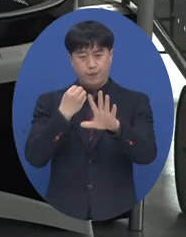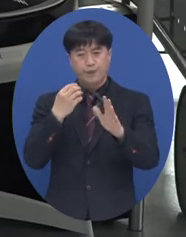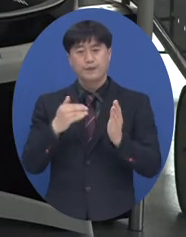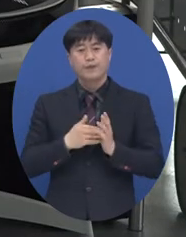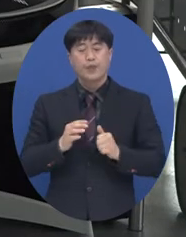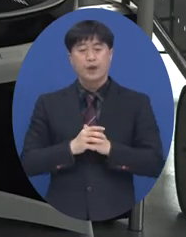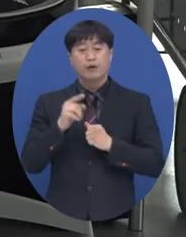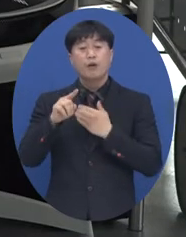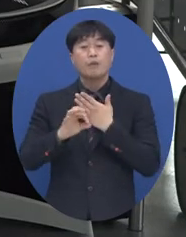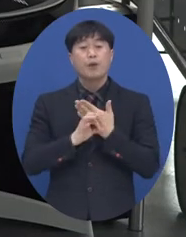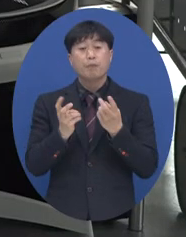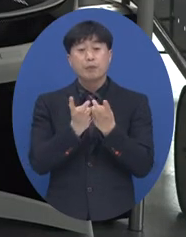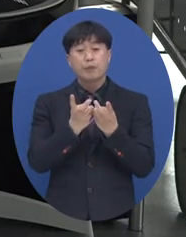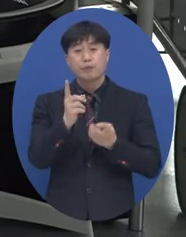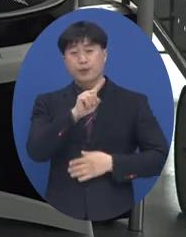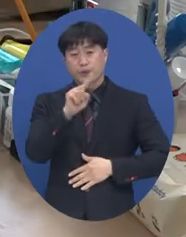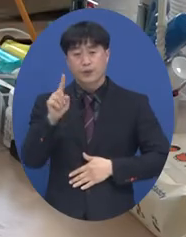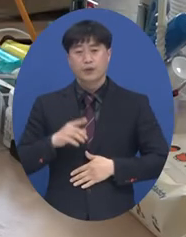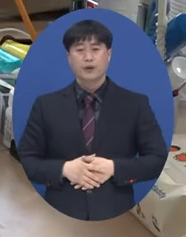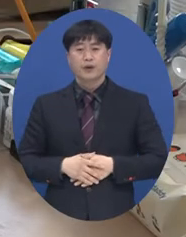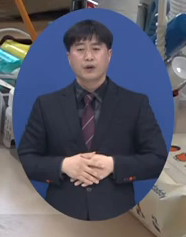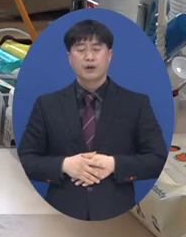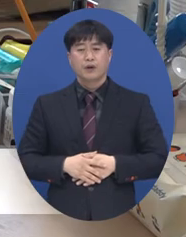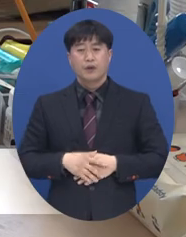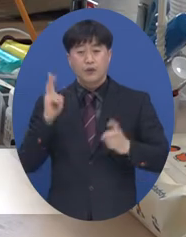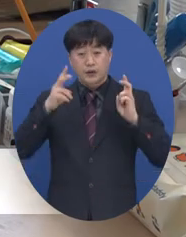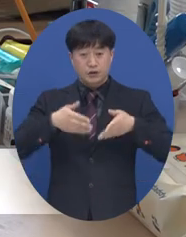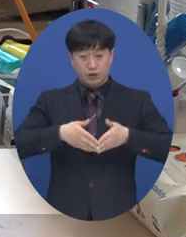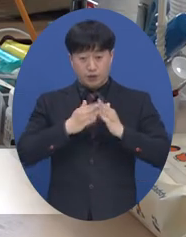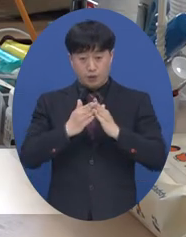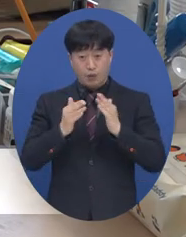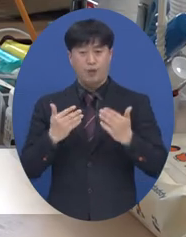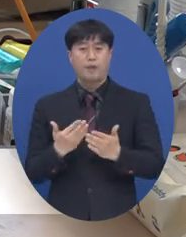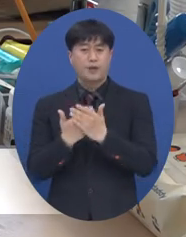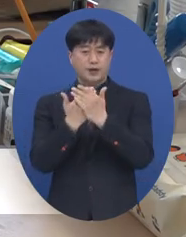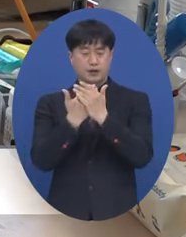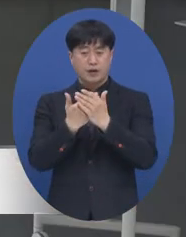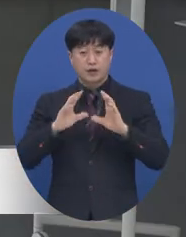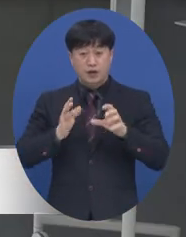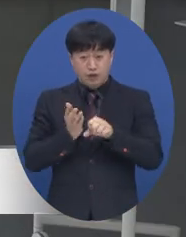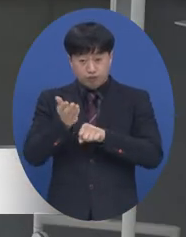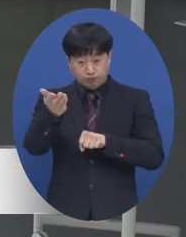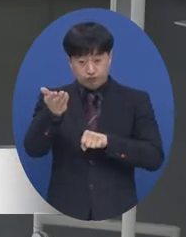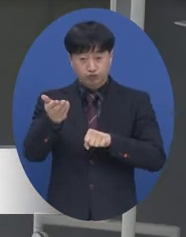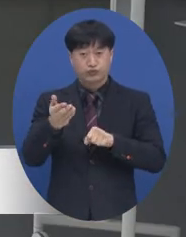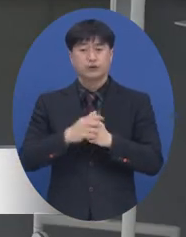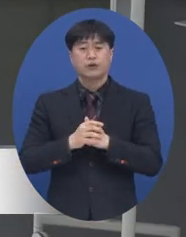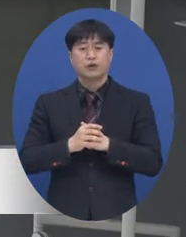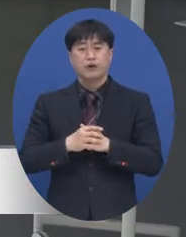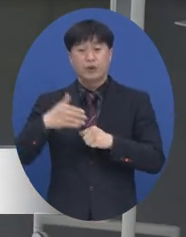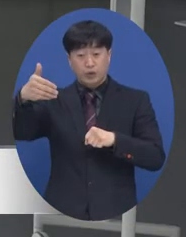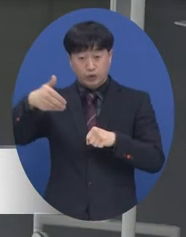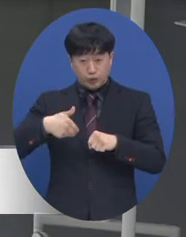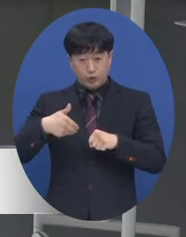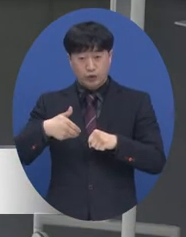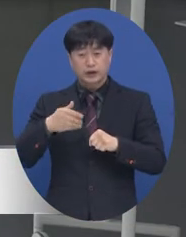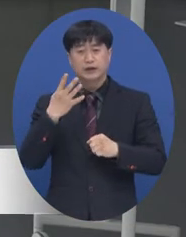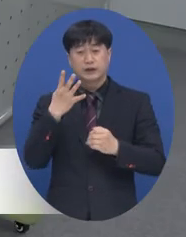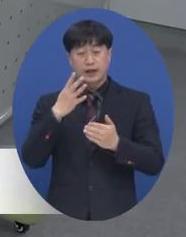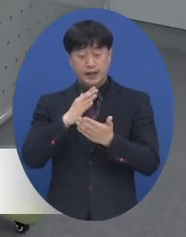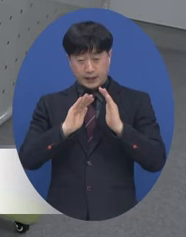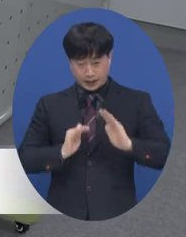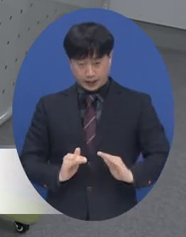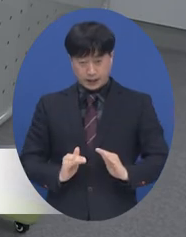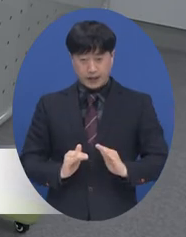그렇다면 대책은 없을까 창업과 성장 블로 벌 진출 단계 횟수 이 4단계에